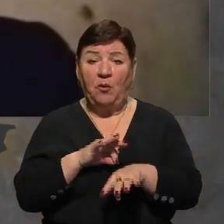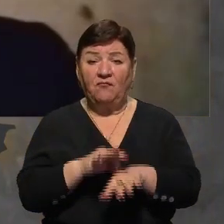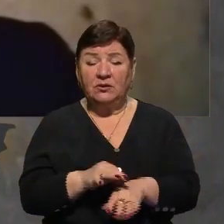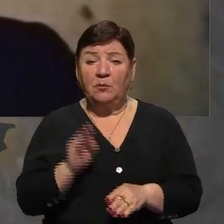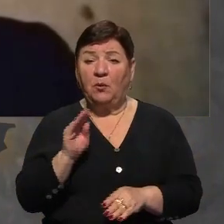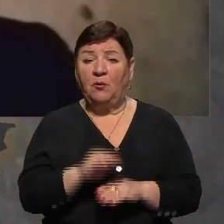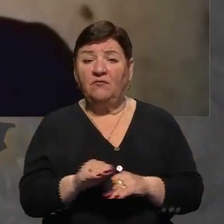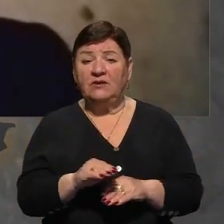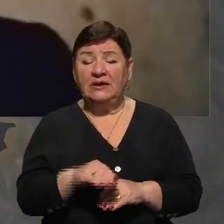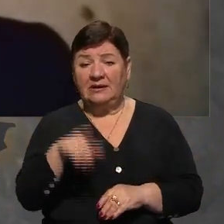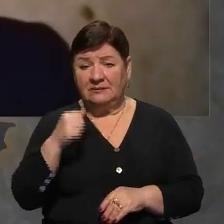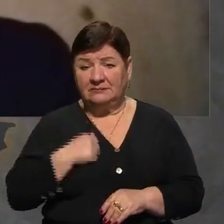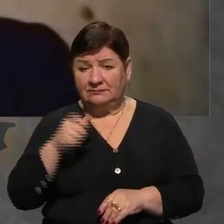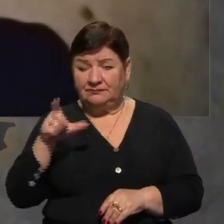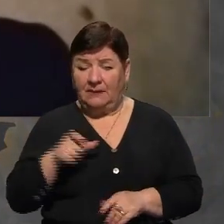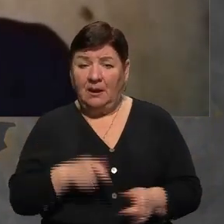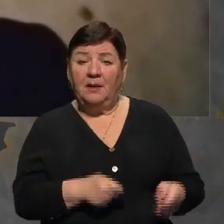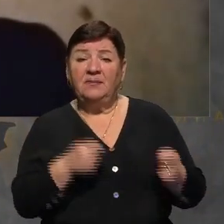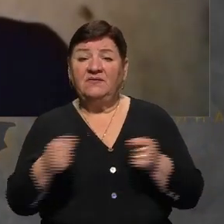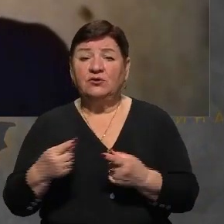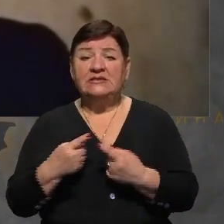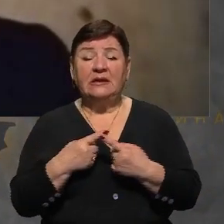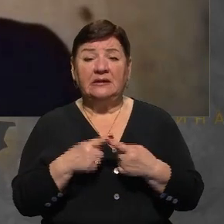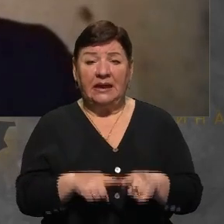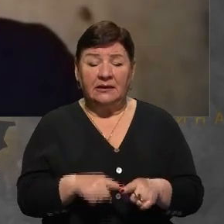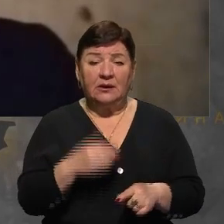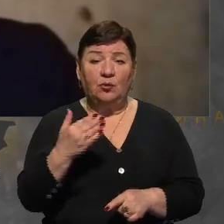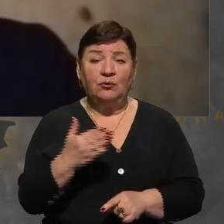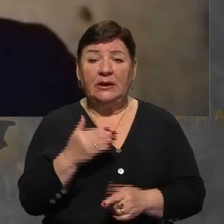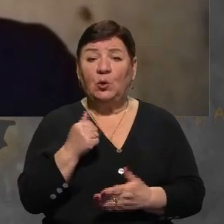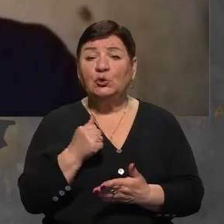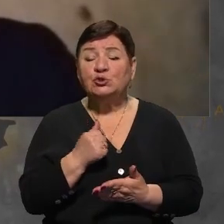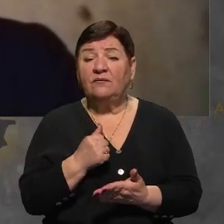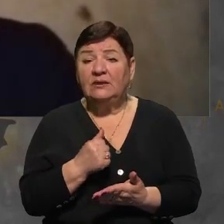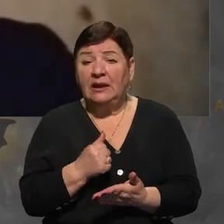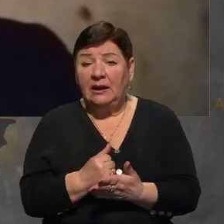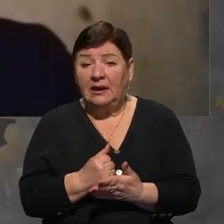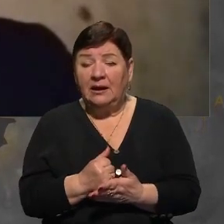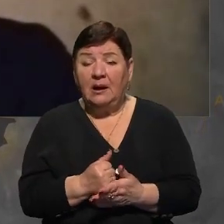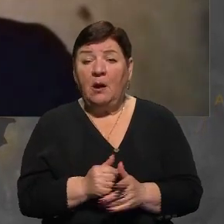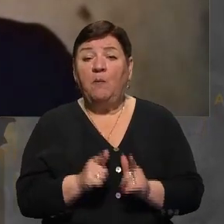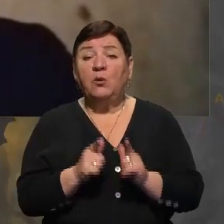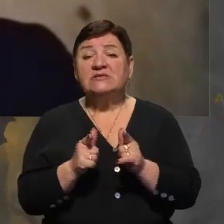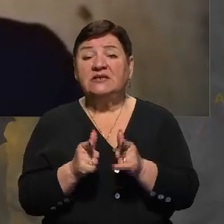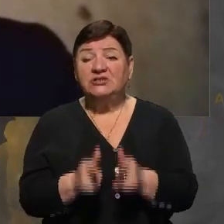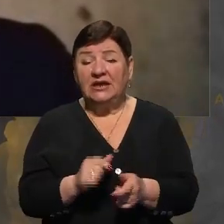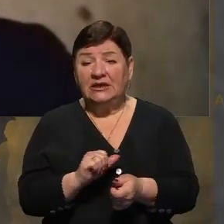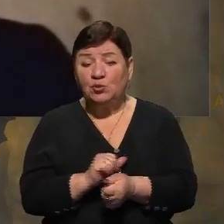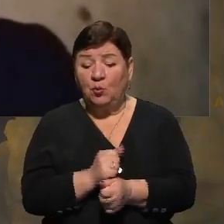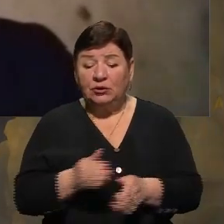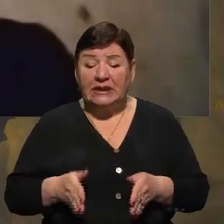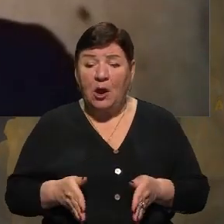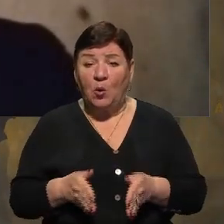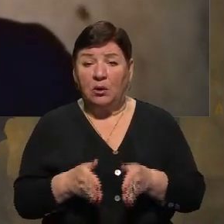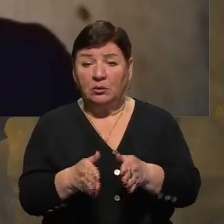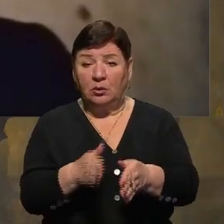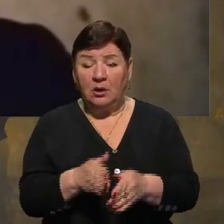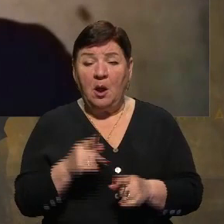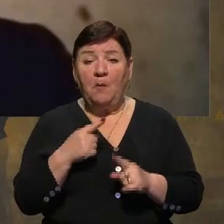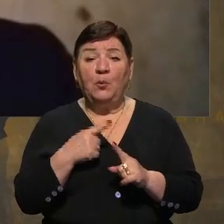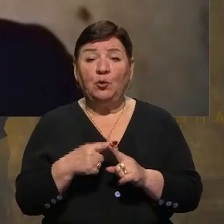особового складу, підвозить техніку, тим у них основне джерело постачання, сухопутний коридор з Криму до Ростова. Плюс